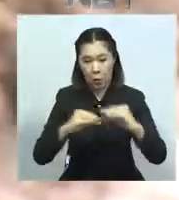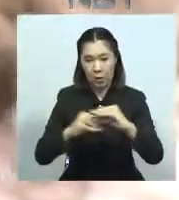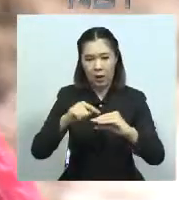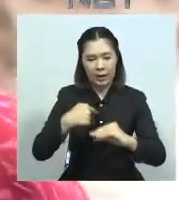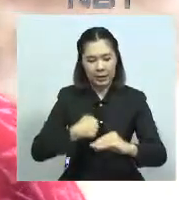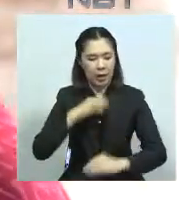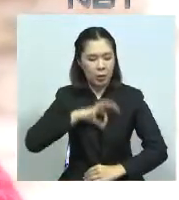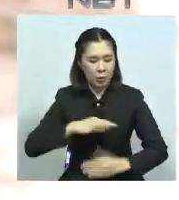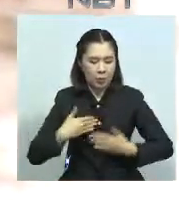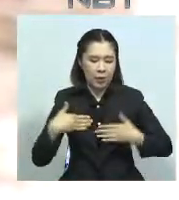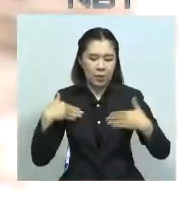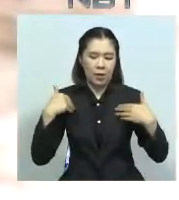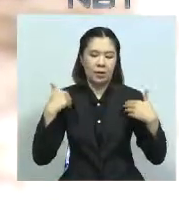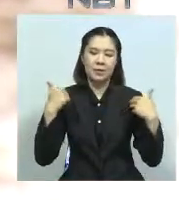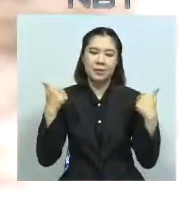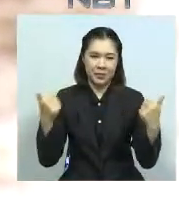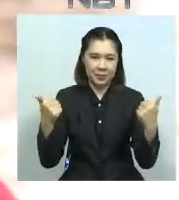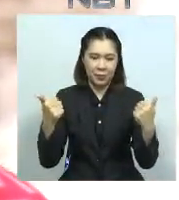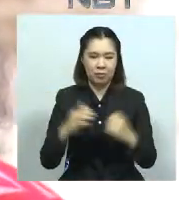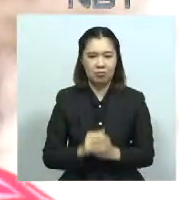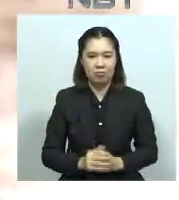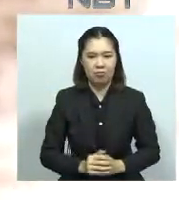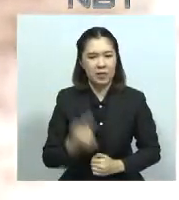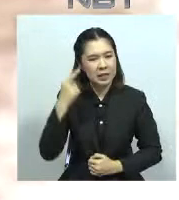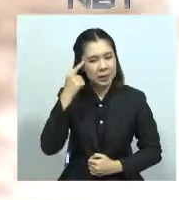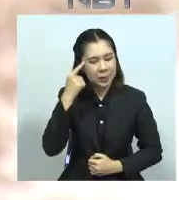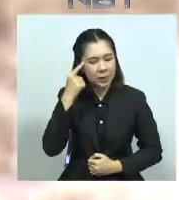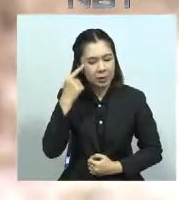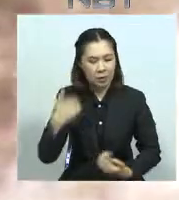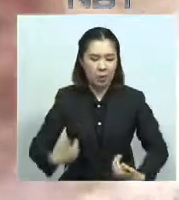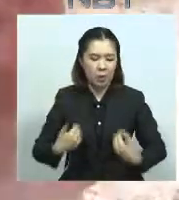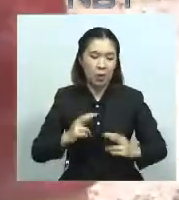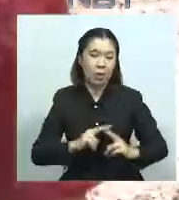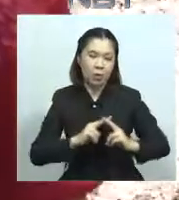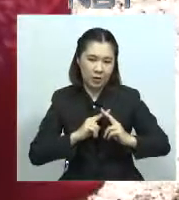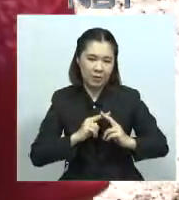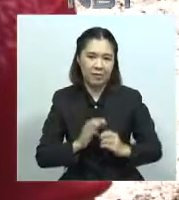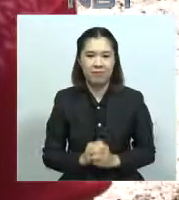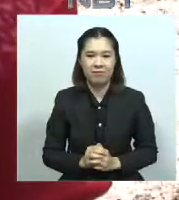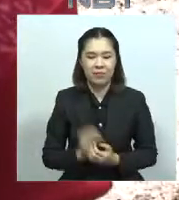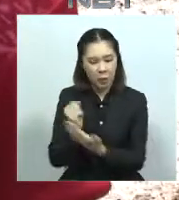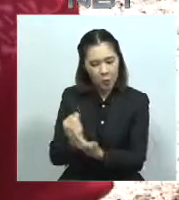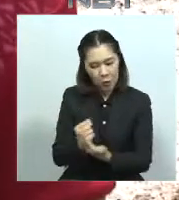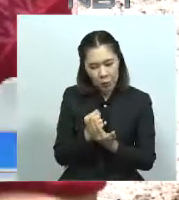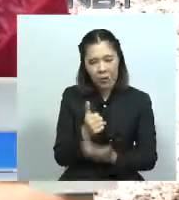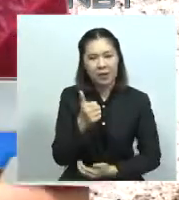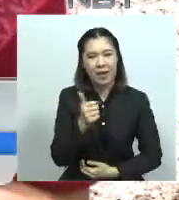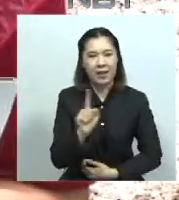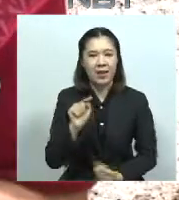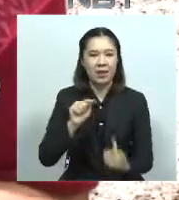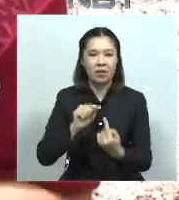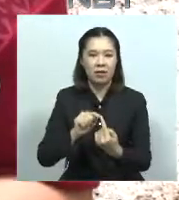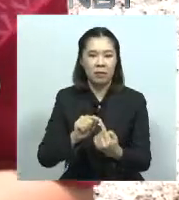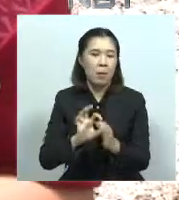ขามีความสุขสบายใจซึ่งไม่คาดคิดว่าจะเกิดขึ้นกับตัวเอง ช่วยได้เยอะเลยจ้ะเพราะว่าเรา